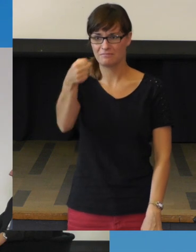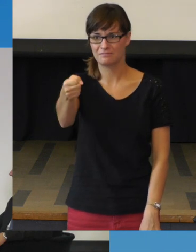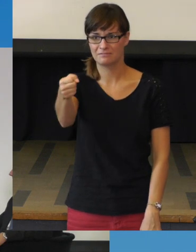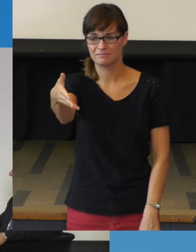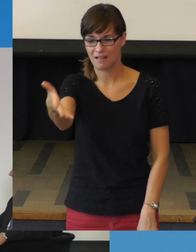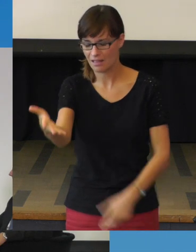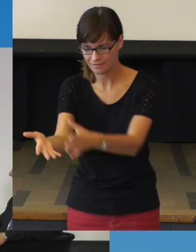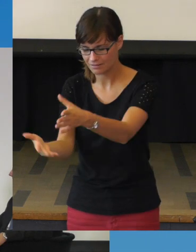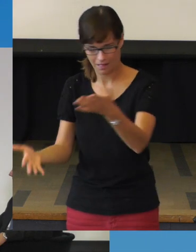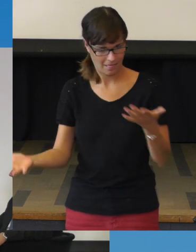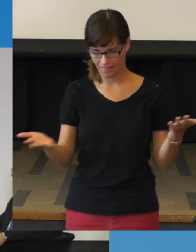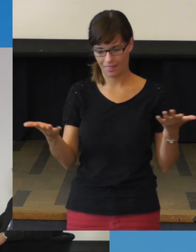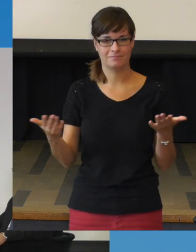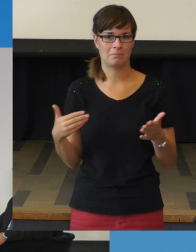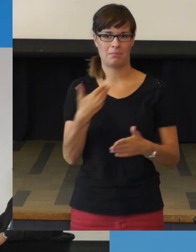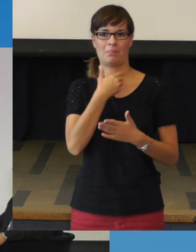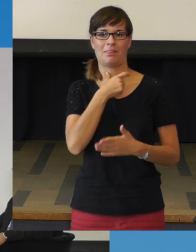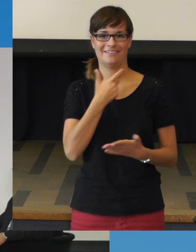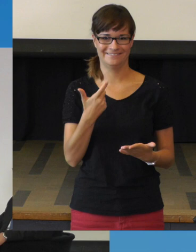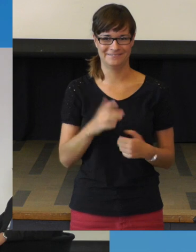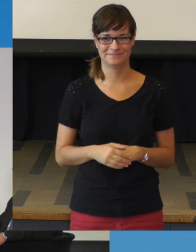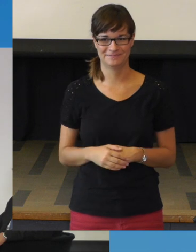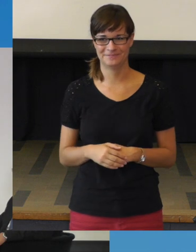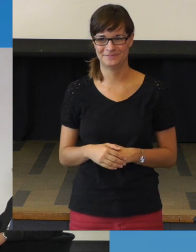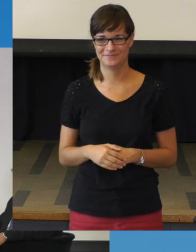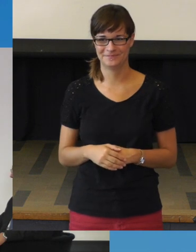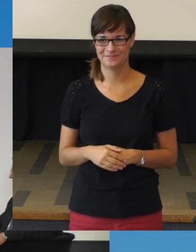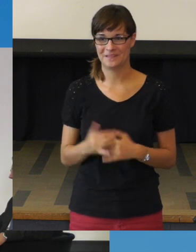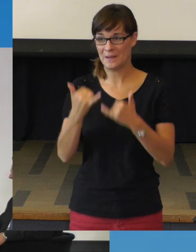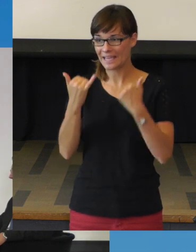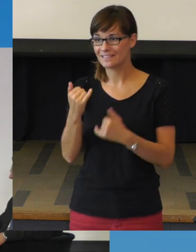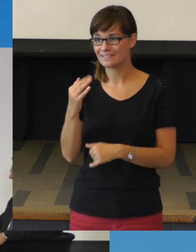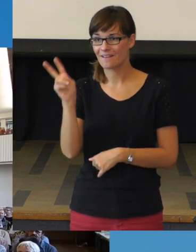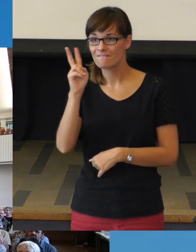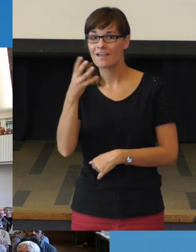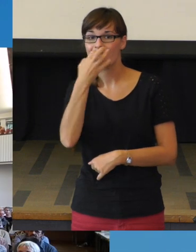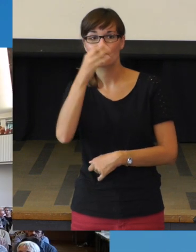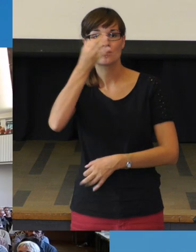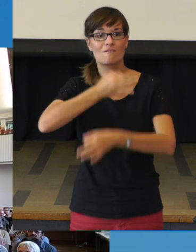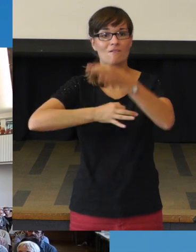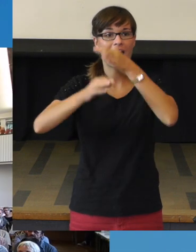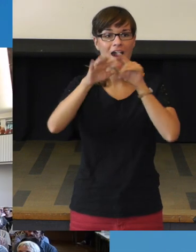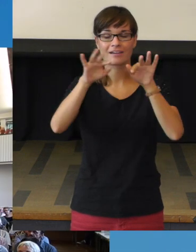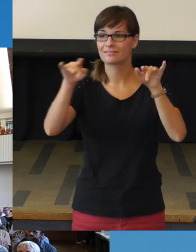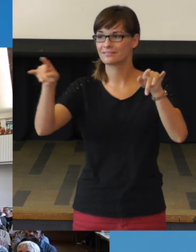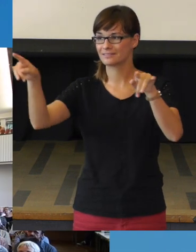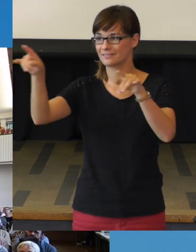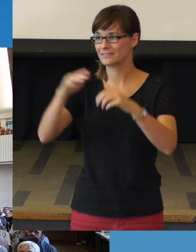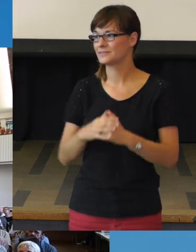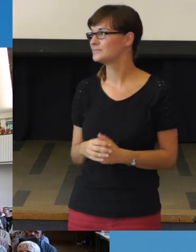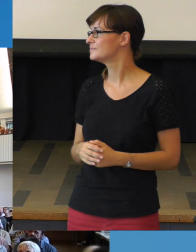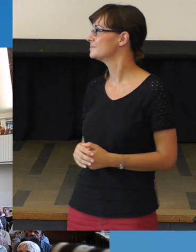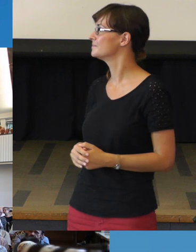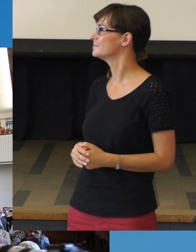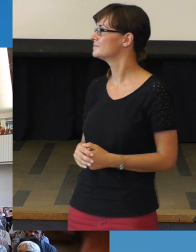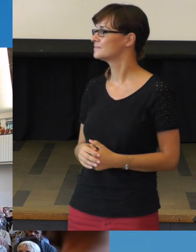So, Sie kriegen gleich Futter von unten, ich komme zu Ihnen runter, ich gucke mal, wer möchte die erste Frage stellen? Gleich hier